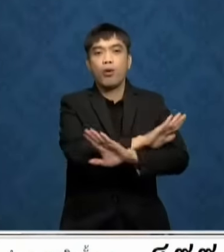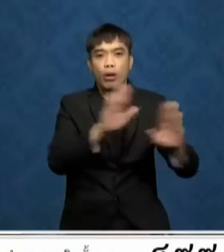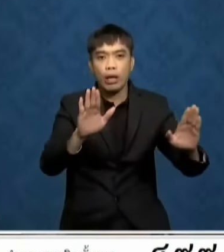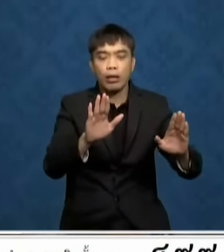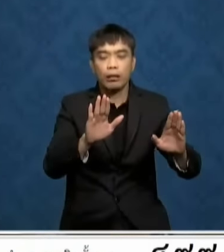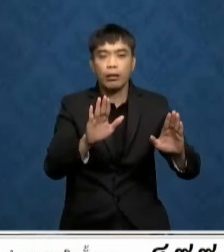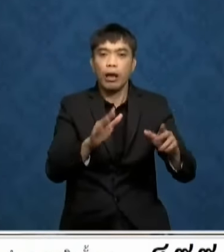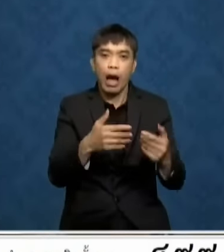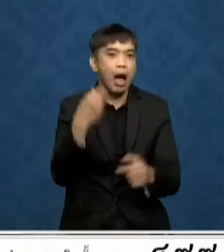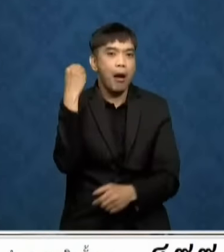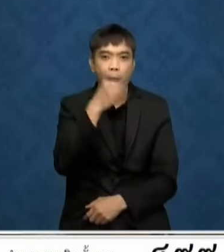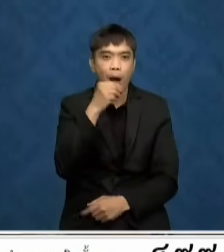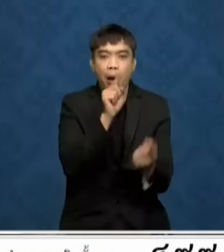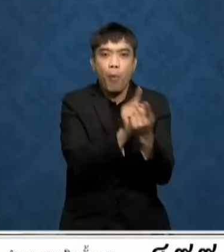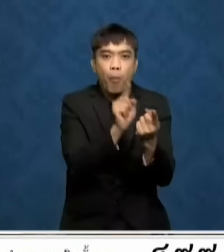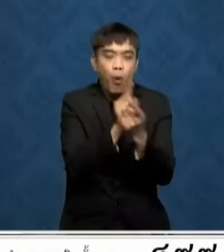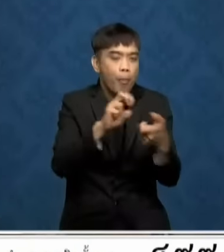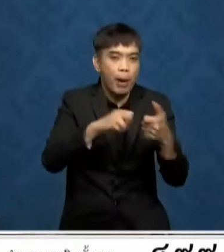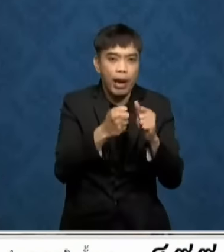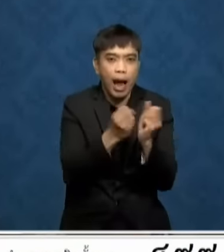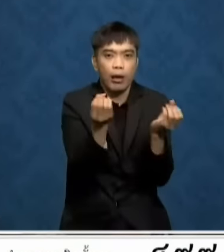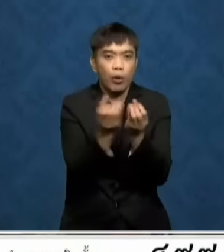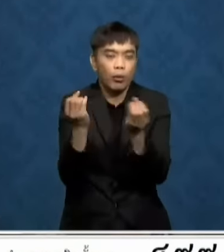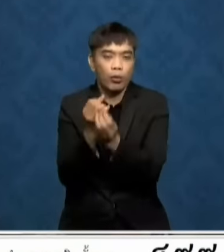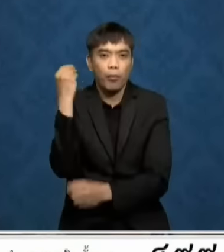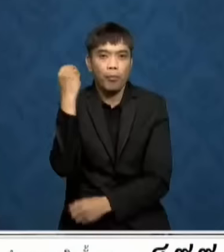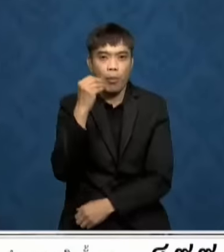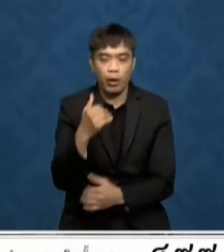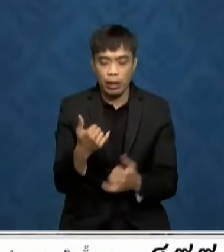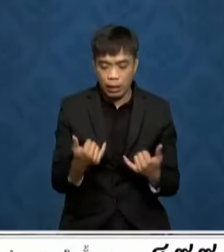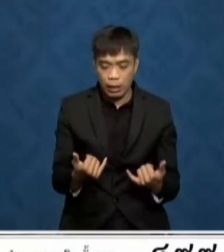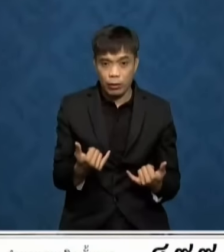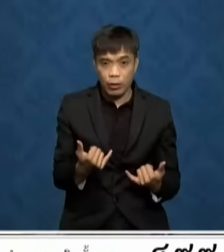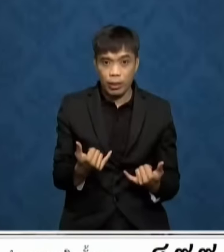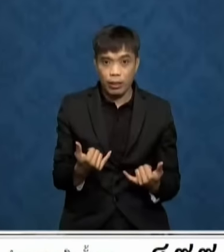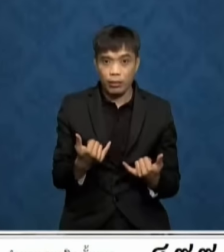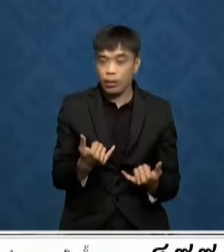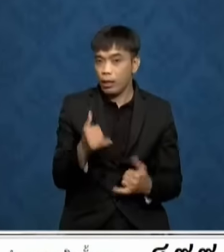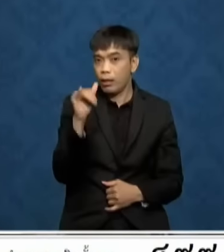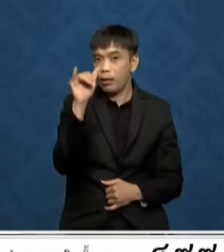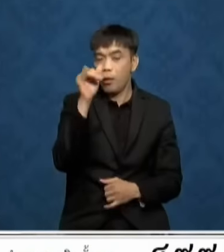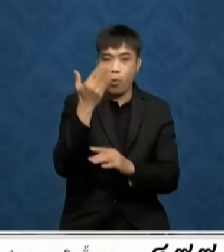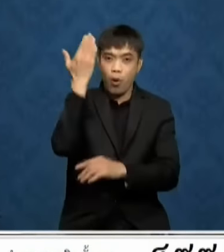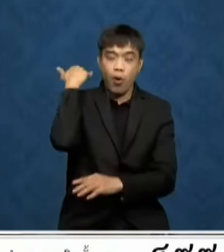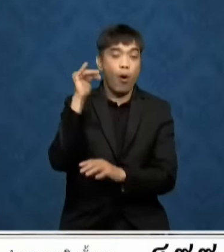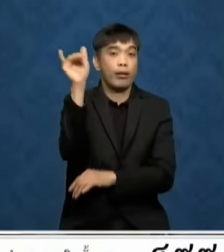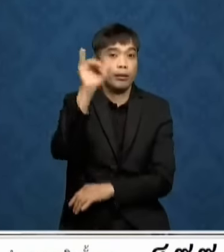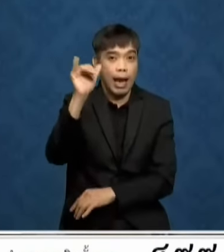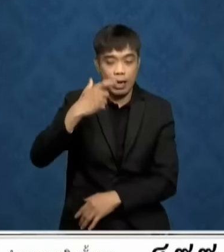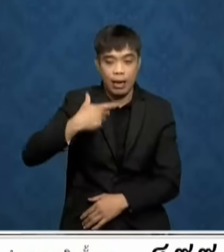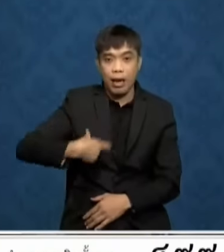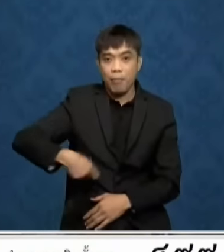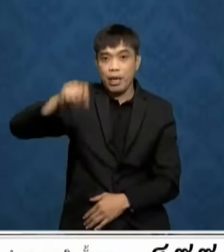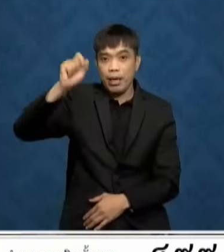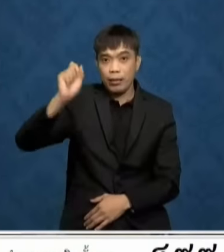จออยู่เสมอแน่นอนครับก่อนหน้านี้เราไม่ได้มีการยุบพรรคนะครับตอนที่เรายังไม่มีสารรัฐธรรมนูญพอมีสารรัฐธรรมนูญเท่านั้นแห